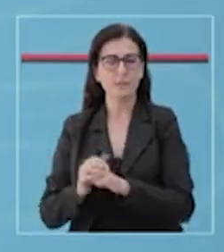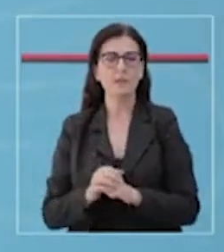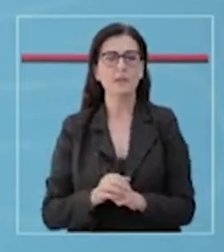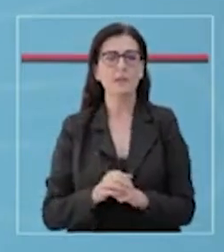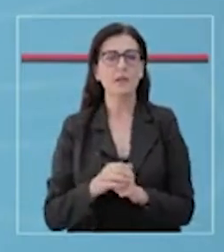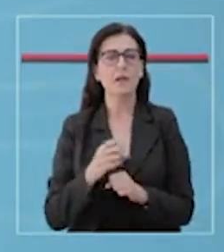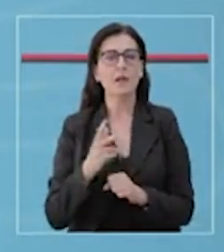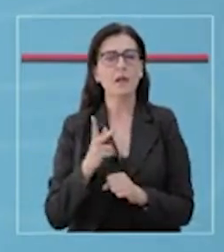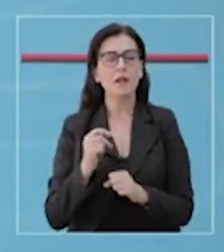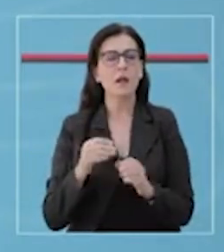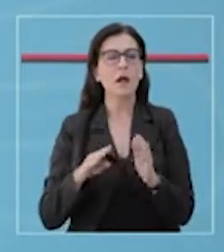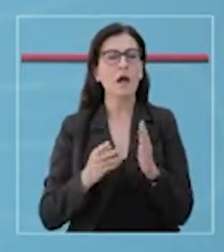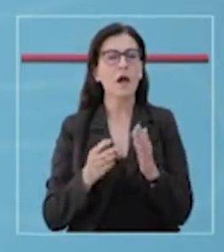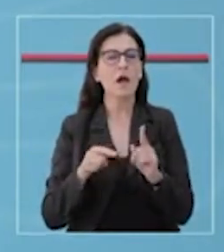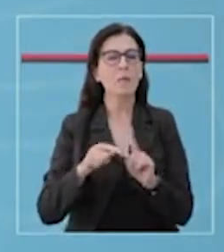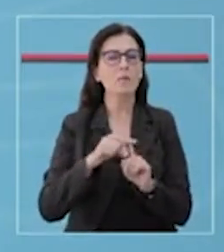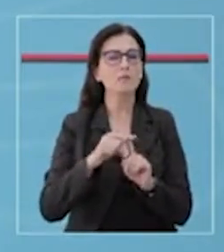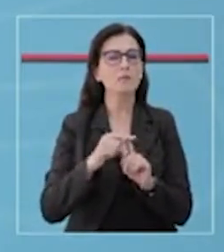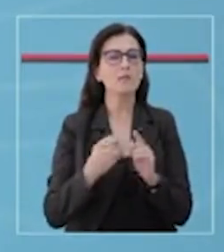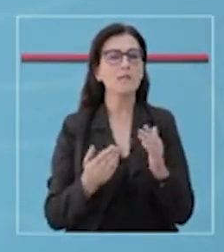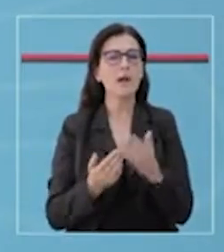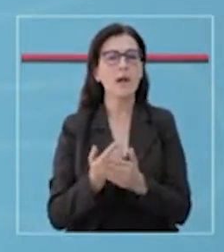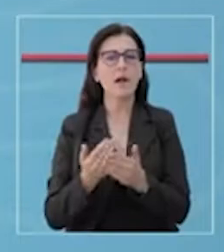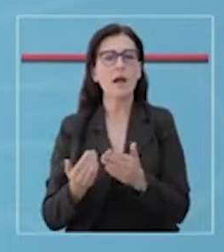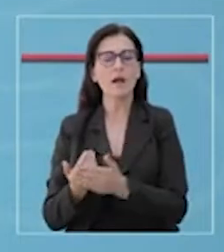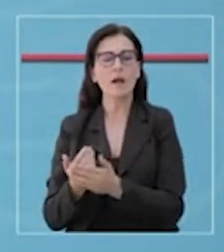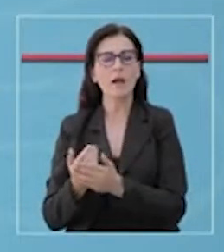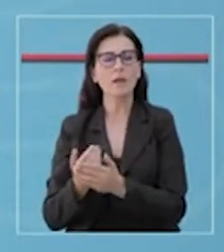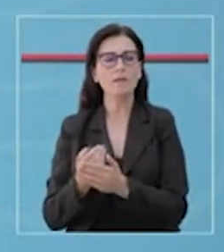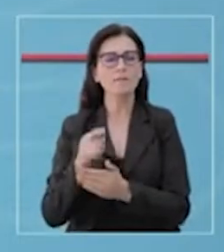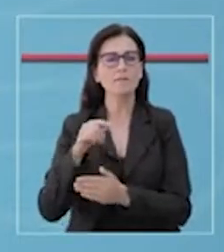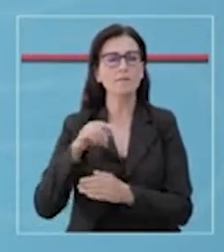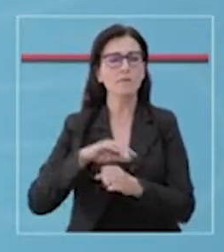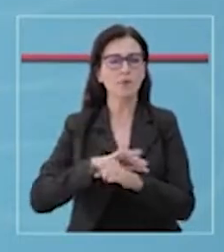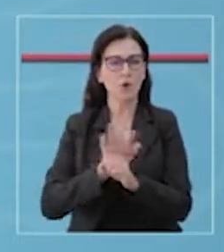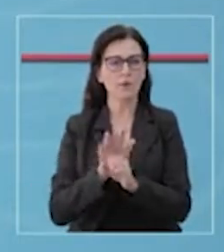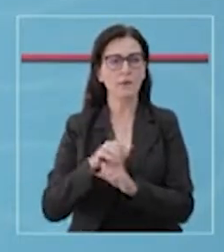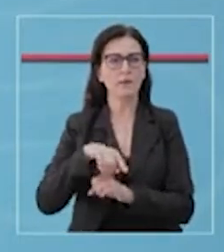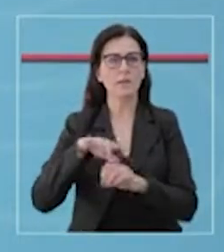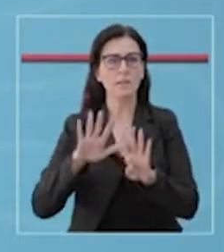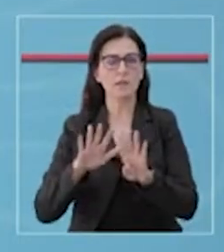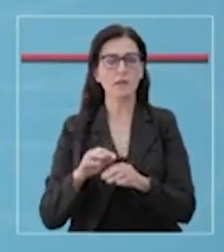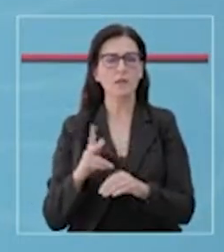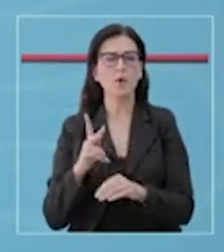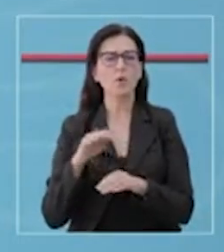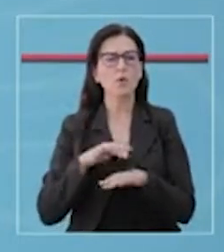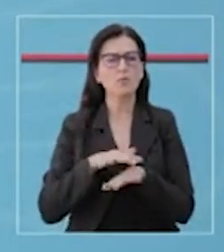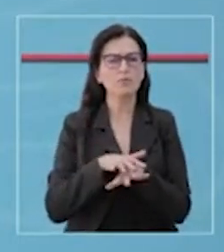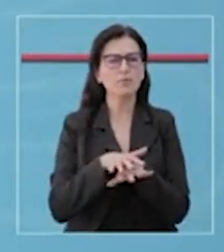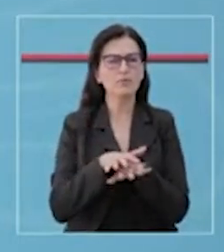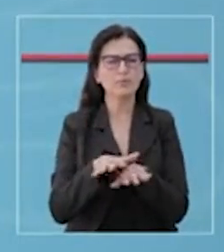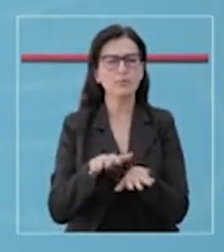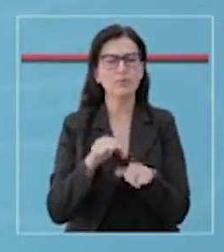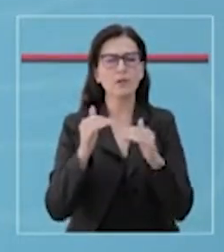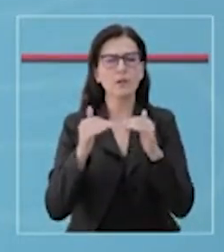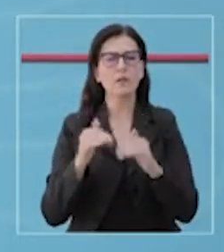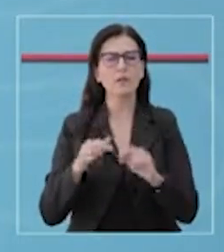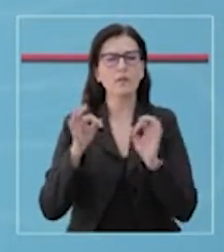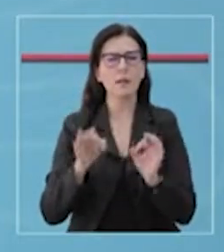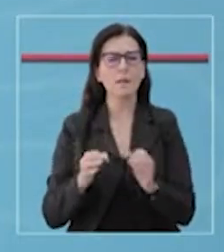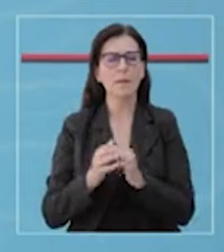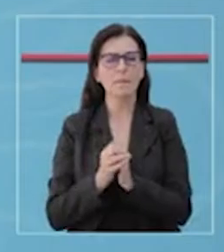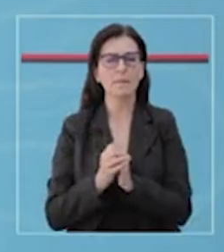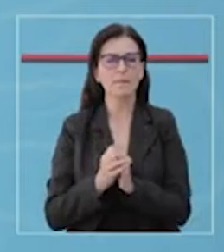gjithashtu, kemi dhe raste të reja të konfirmuara COVID-19. Shpërndarja gjeografike e rasteve të konfirmuara COVID-19